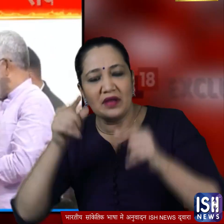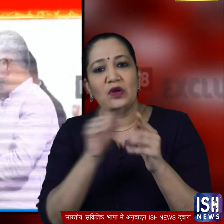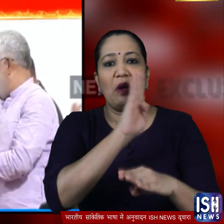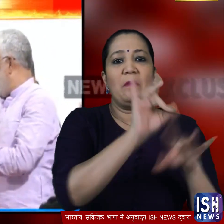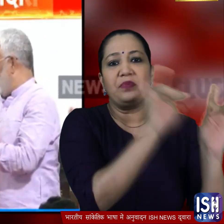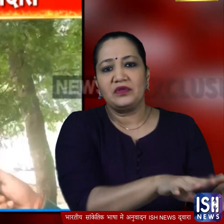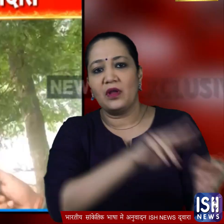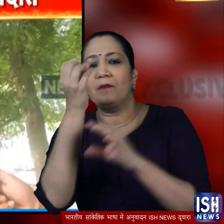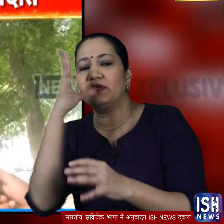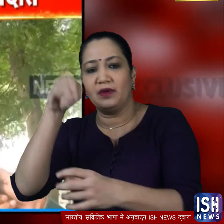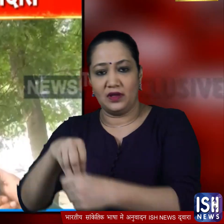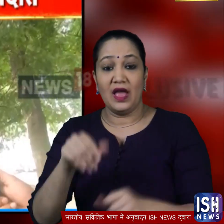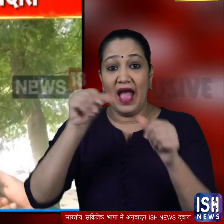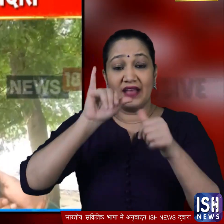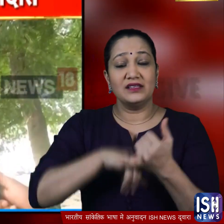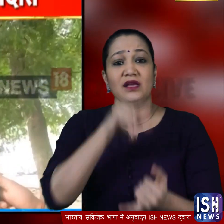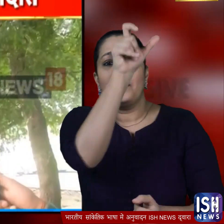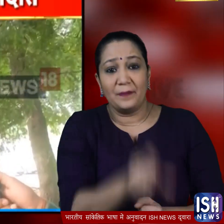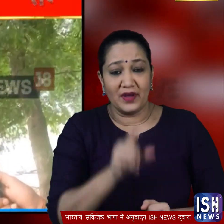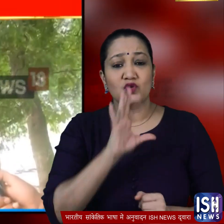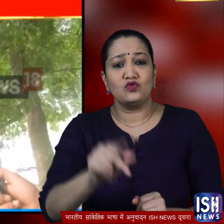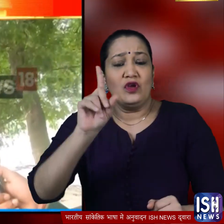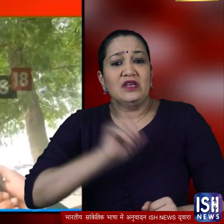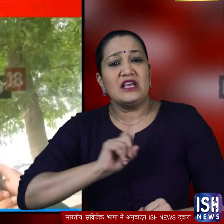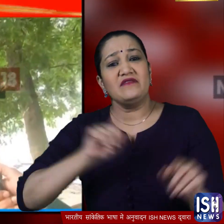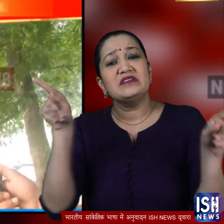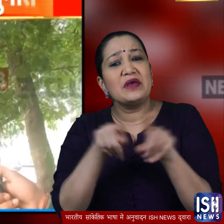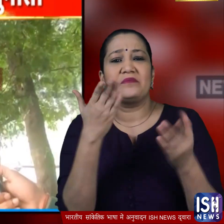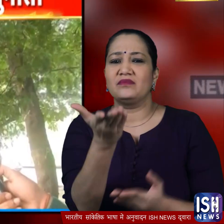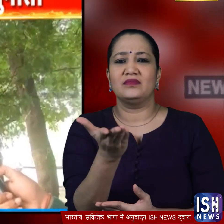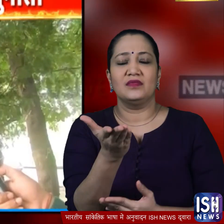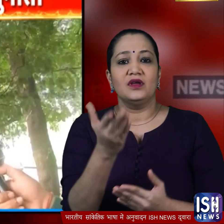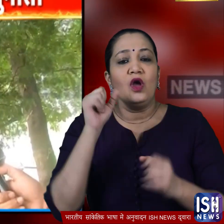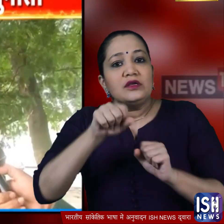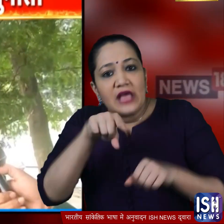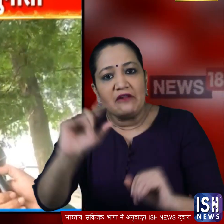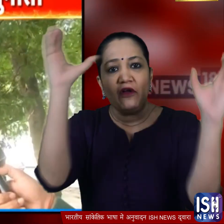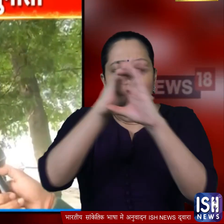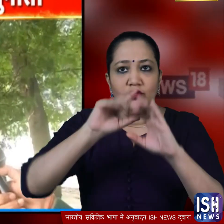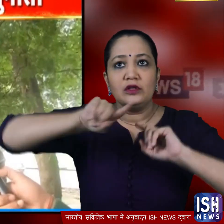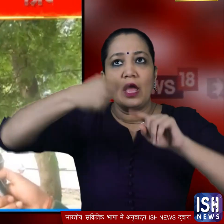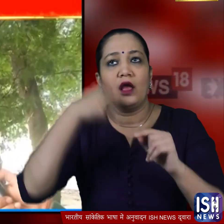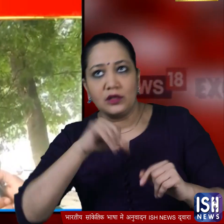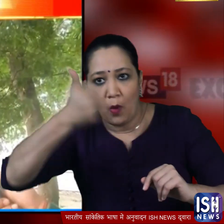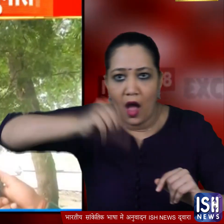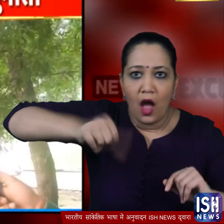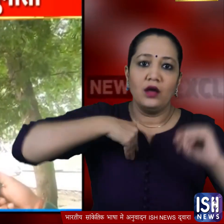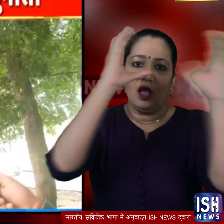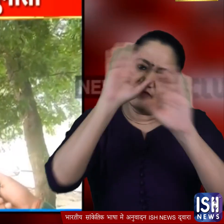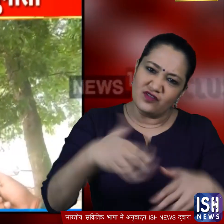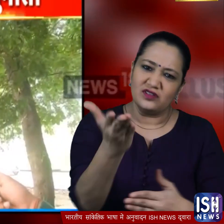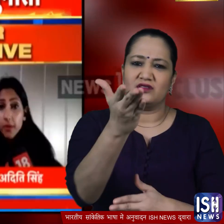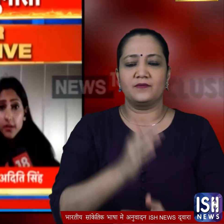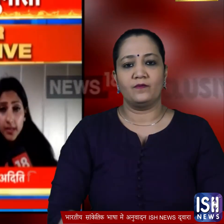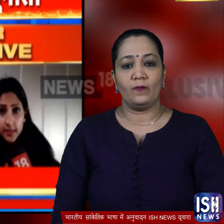उन्होंने कांग्रेस छोड़ दी। अदिति सिंह से मैं कहना चाहता हूं, आप वो स्वार्थी लोग हैं जो खुद कंफ्यूज रहते हैं कि अगली बार क्या हम जीतेंगे या